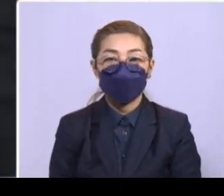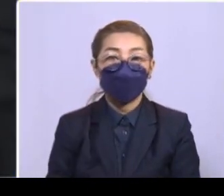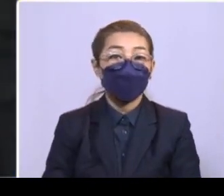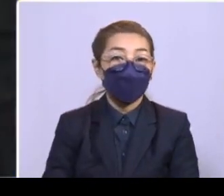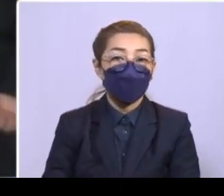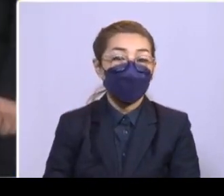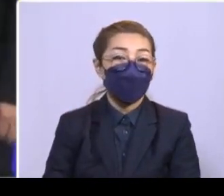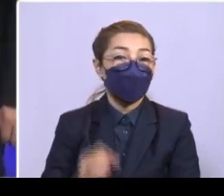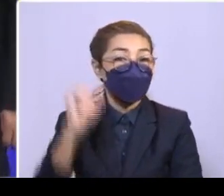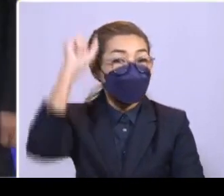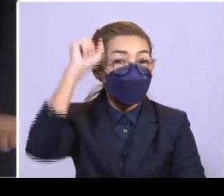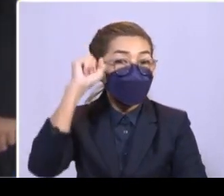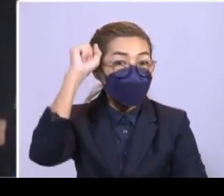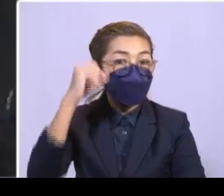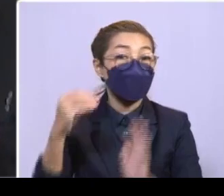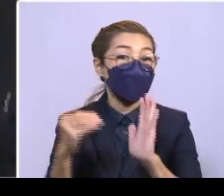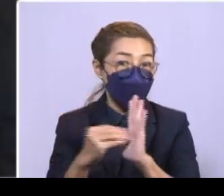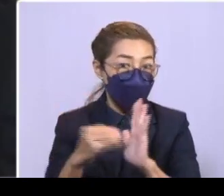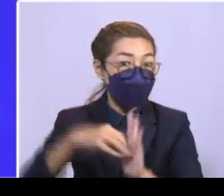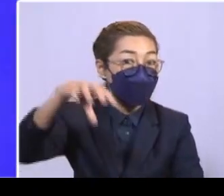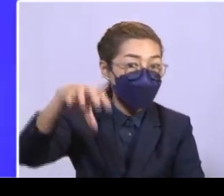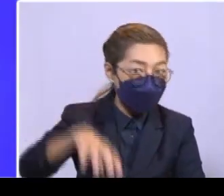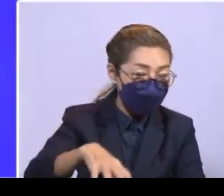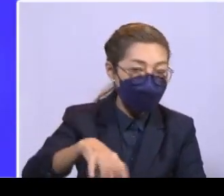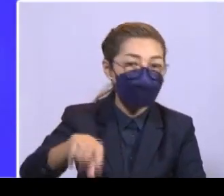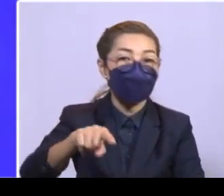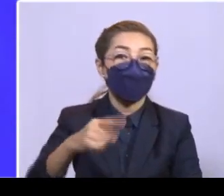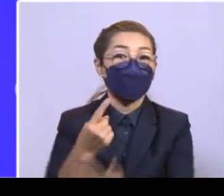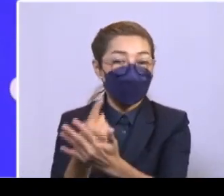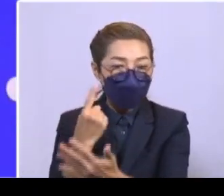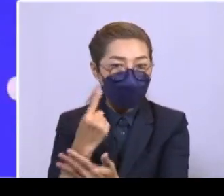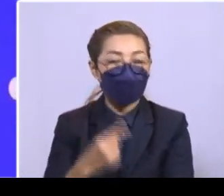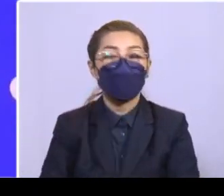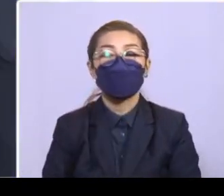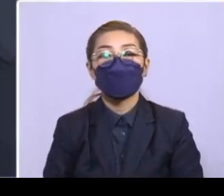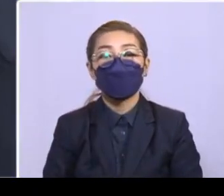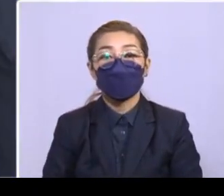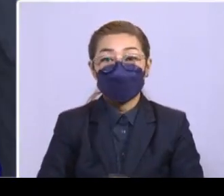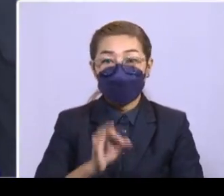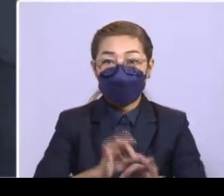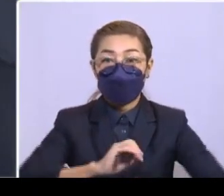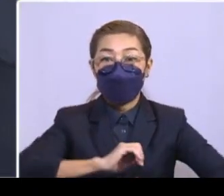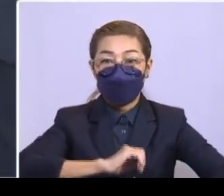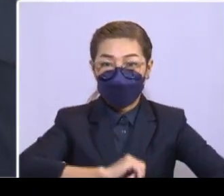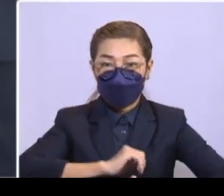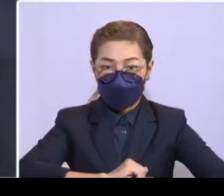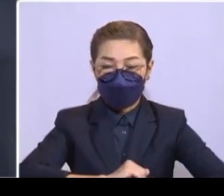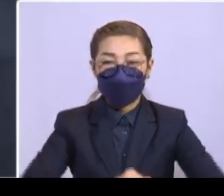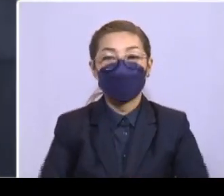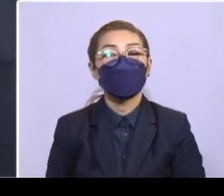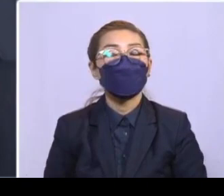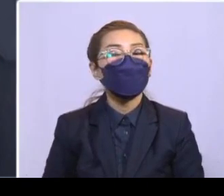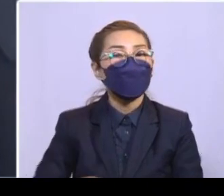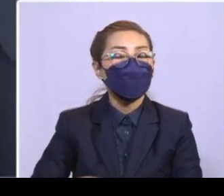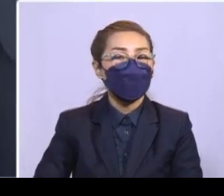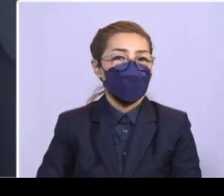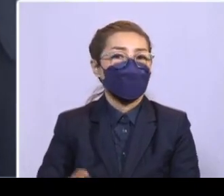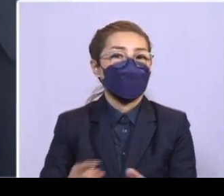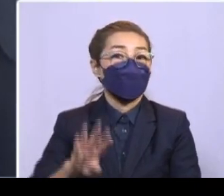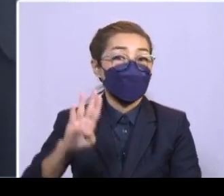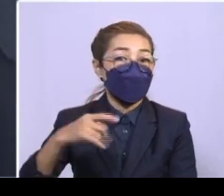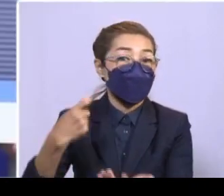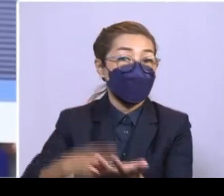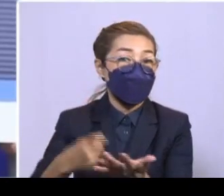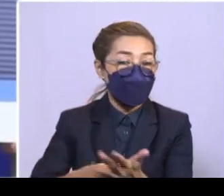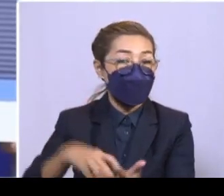ขนส่งมวลชนกรุงเทพธนาคารอาคารสงเคราะห์สำนักงานกิจการยุติธรรมบริษัทเมืองไทยประกันภัยกอง